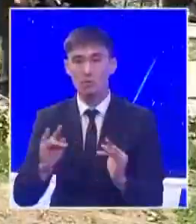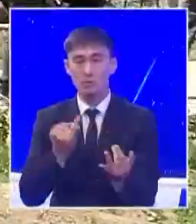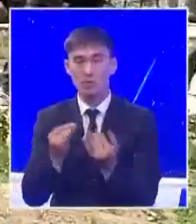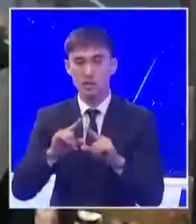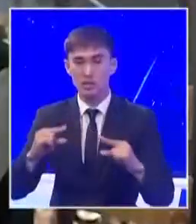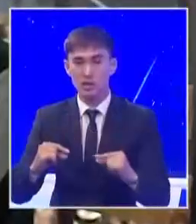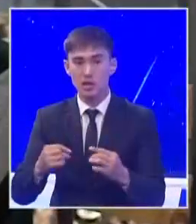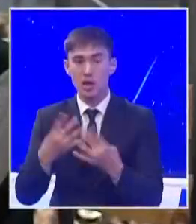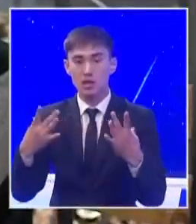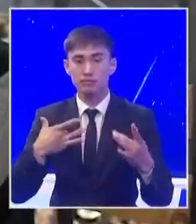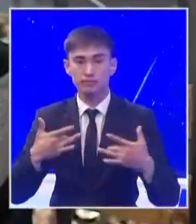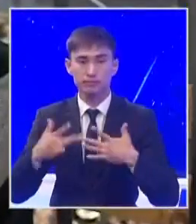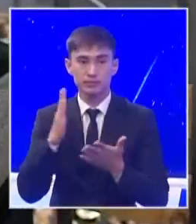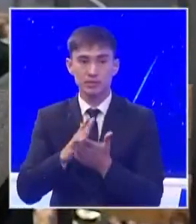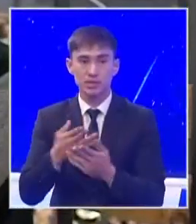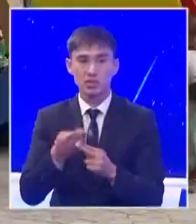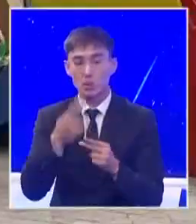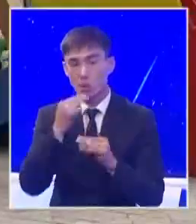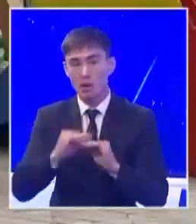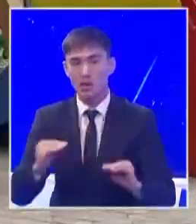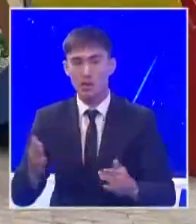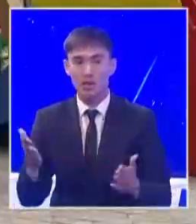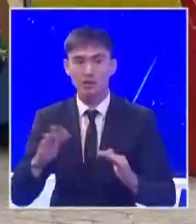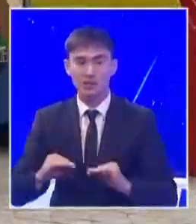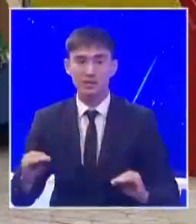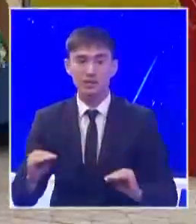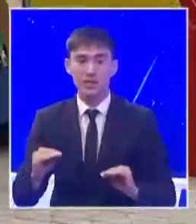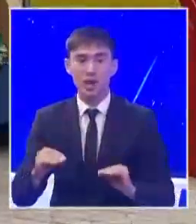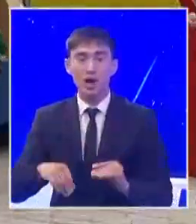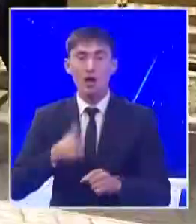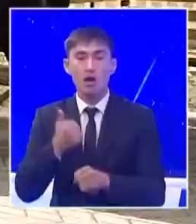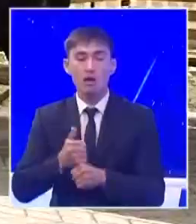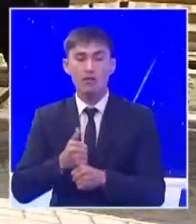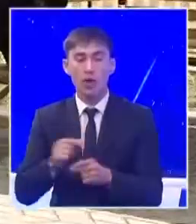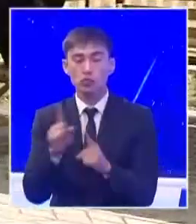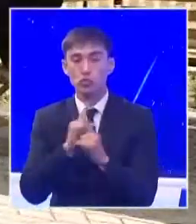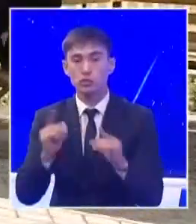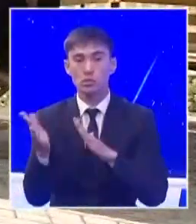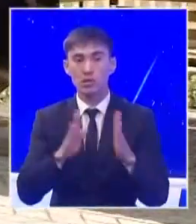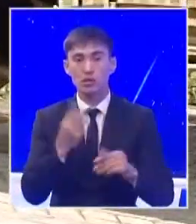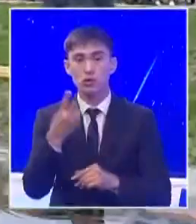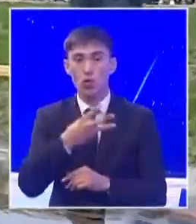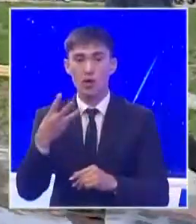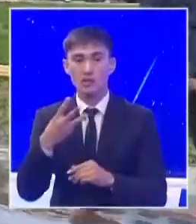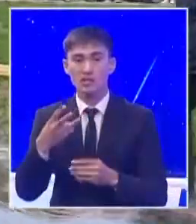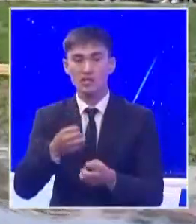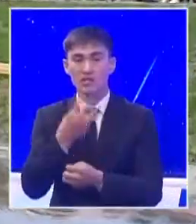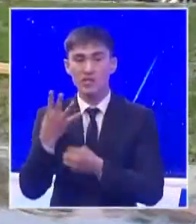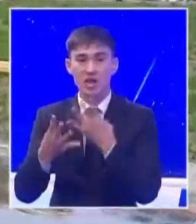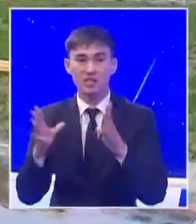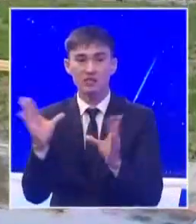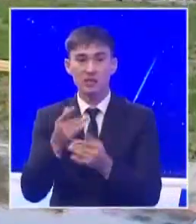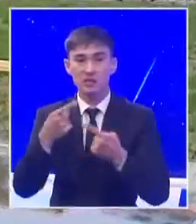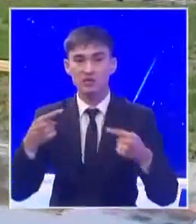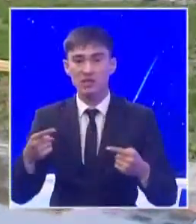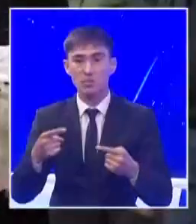и яркая зона развлечений для самых маленьких отдыхающих. Но главная особенность парка – трехъярусный, светящийся всеми